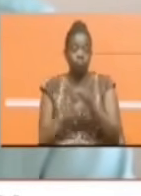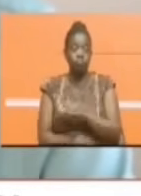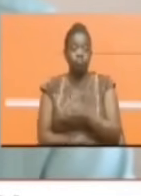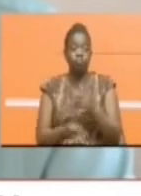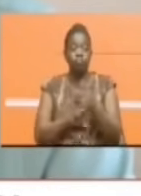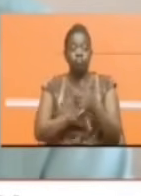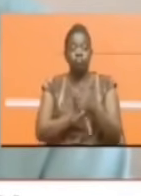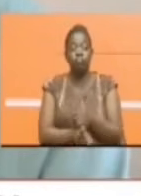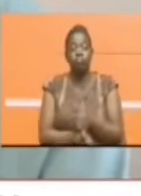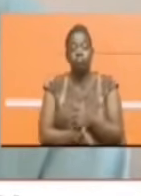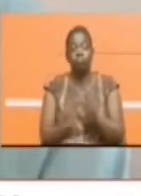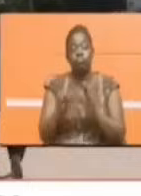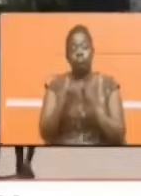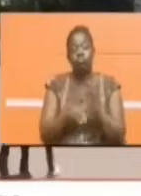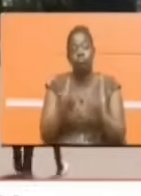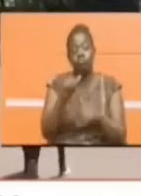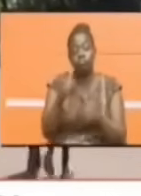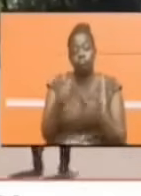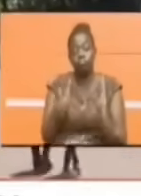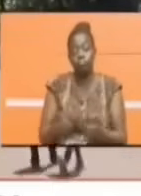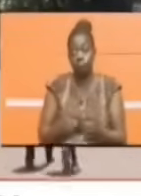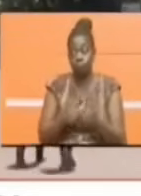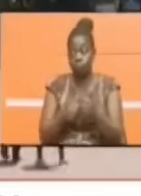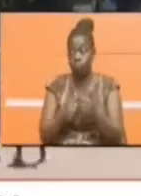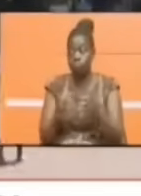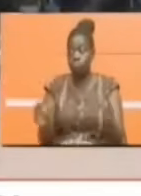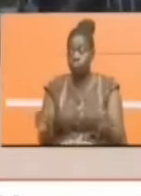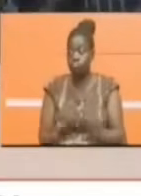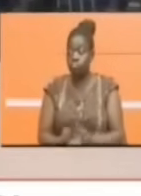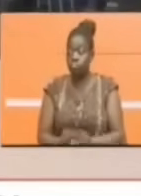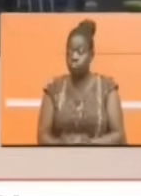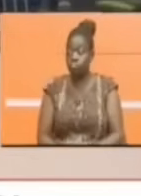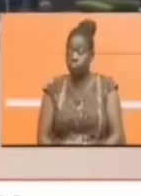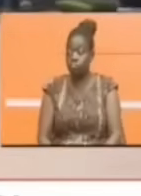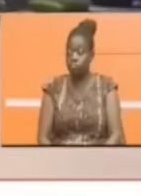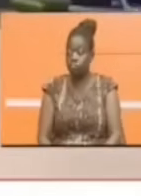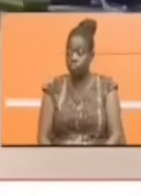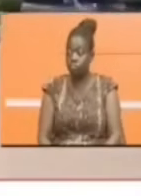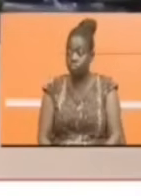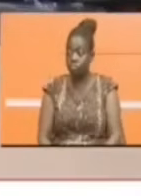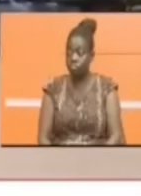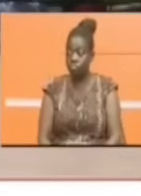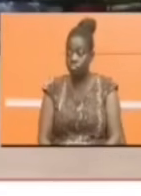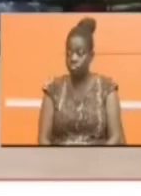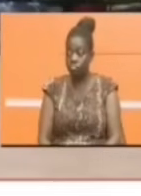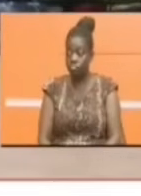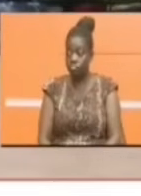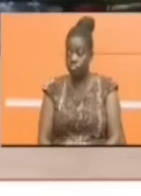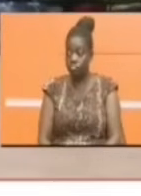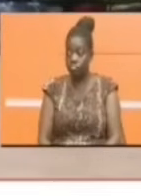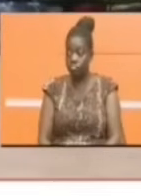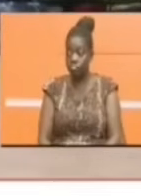curriculum and even other curricula that will follow. Adrian Bwani Kabale yakusakidde gwino okulaba ku Kede TV.